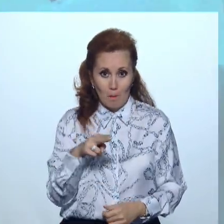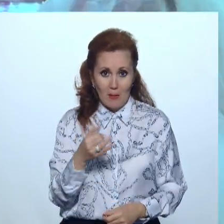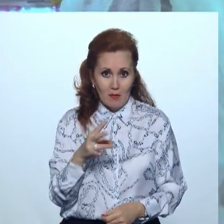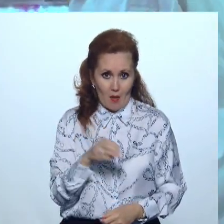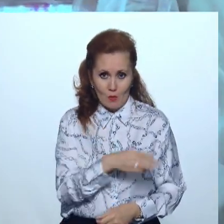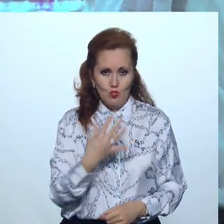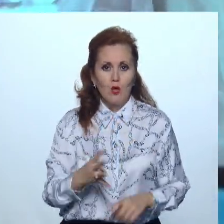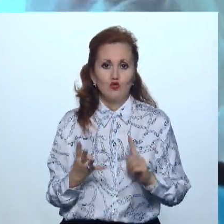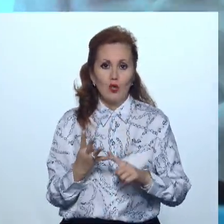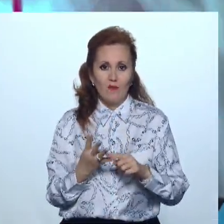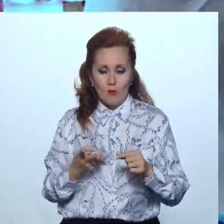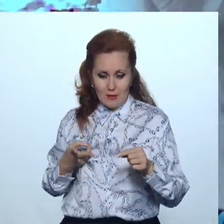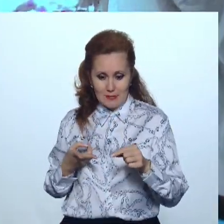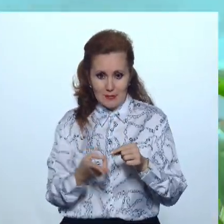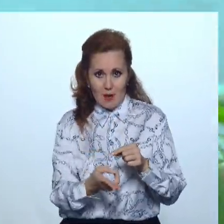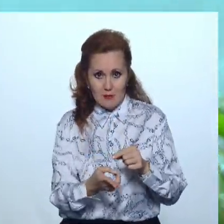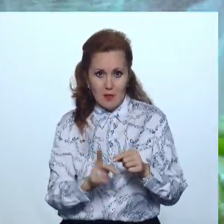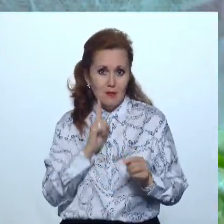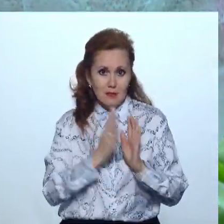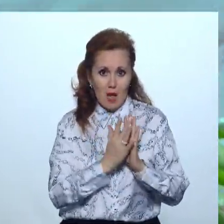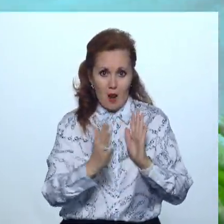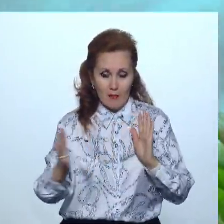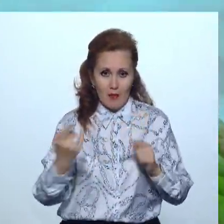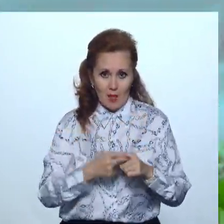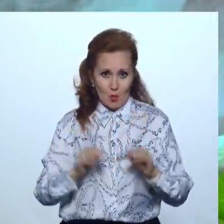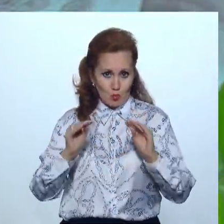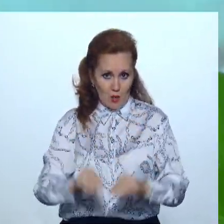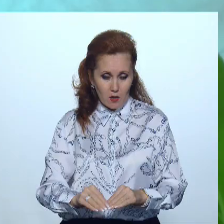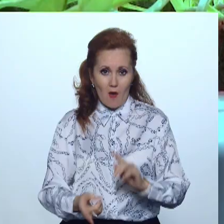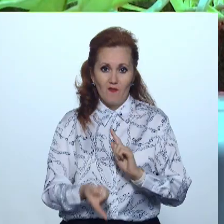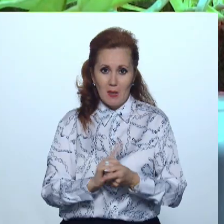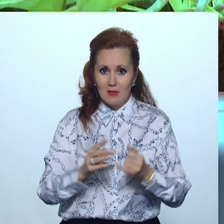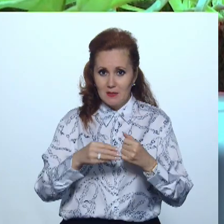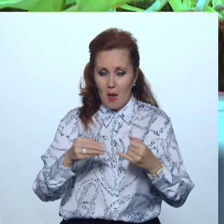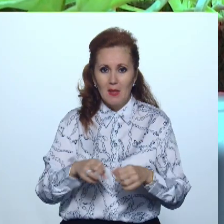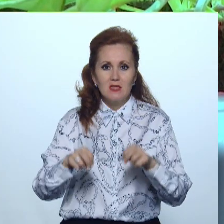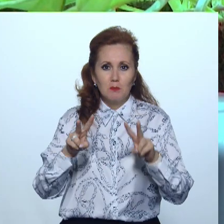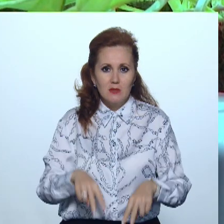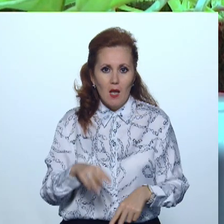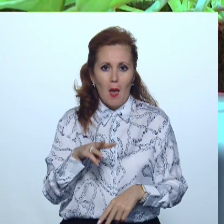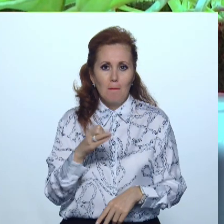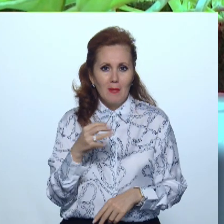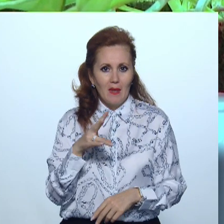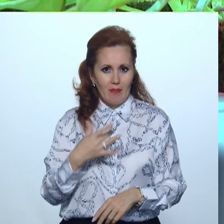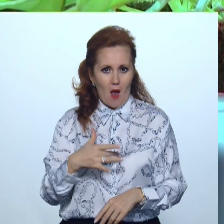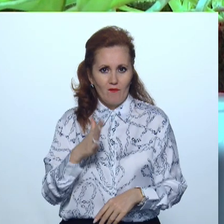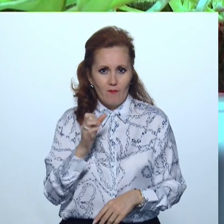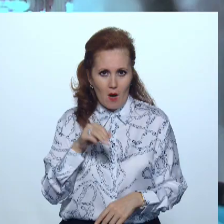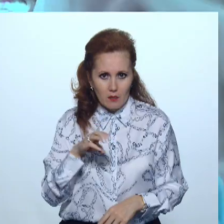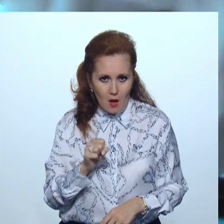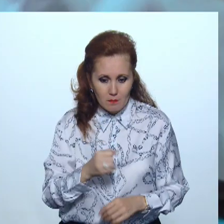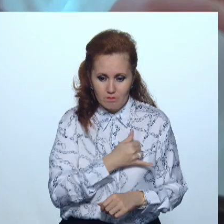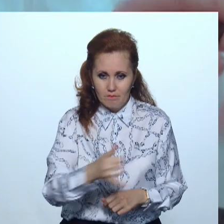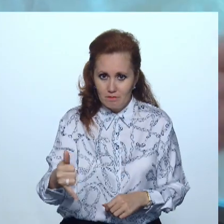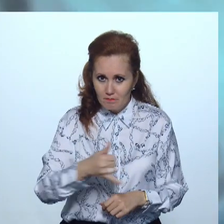Шпинат. Это уже четвертая срезка зелени, выращенной на таких вертикальных установках. Здесь вместо земли специальная минеральная вата, а питание растения получают при